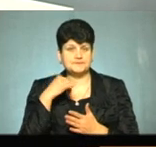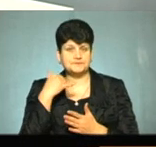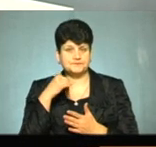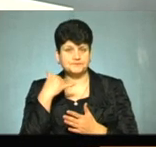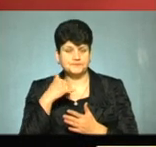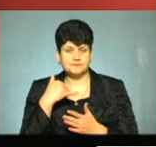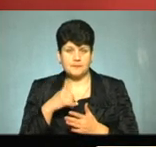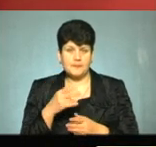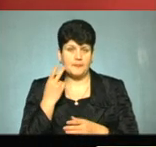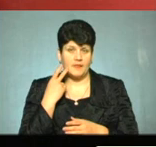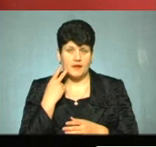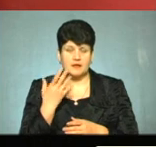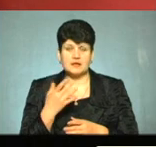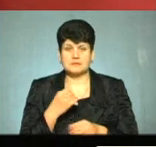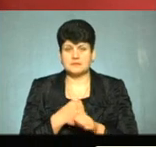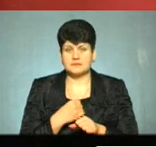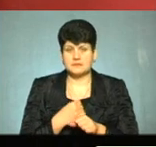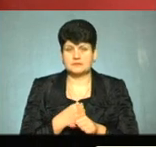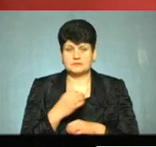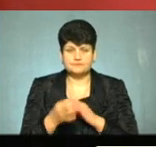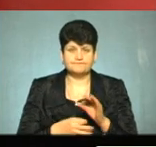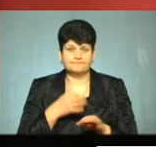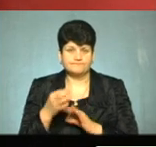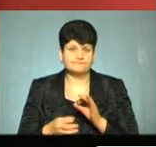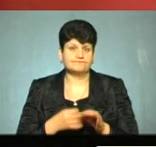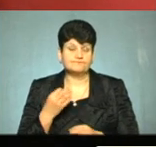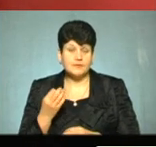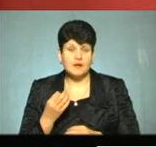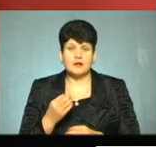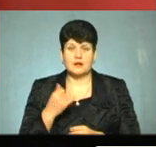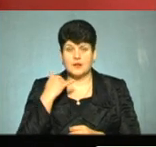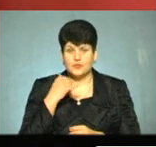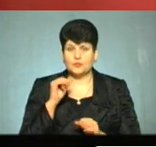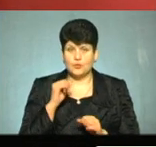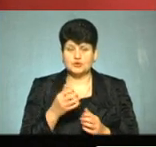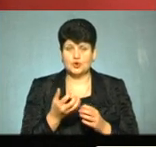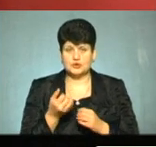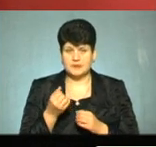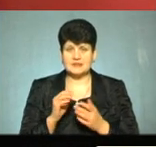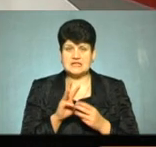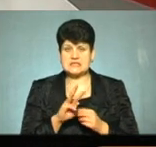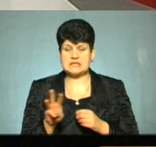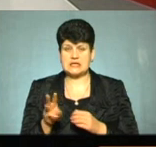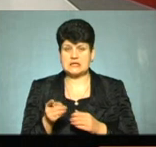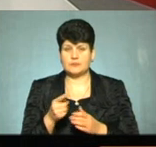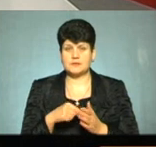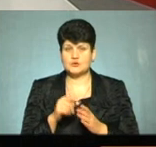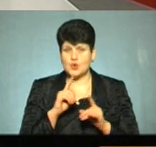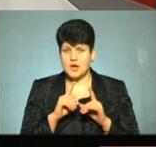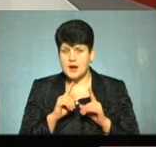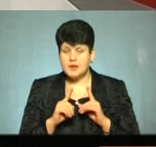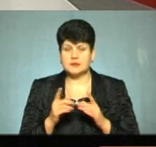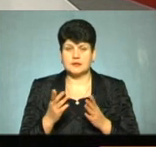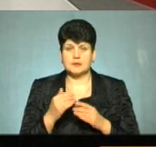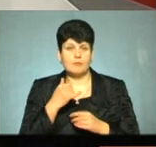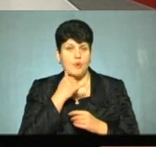лінії, телефонної гарячої лінії, яка працює цілодобово. Телефон можна отримати на сайті Тернопільської міської